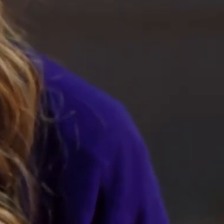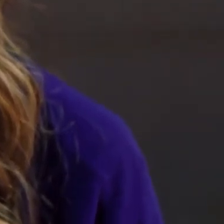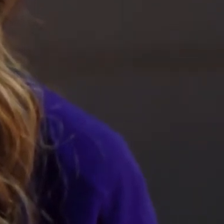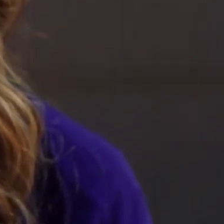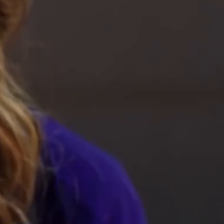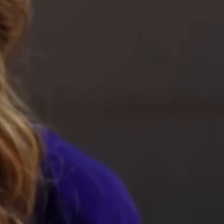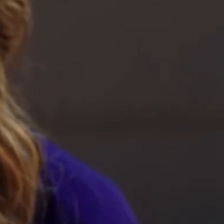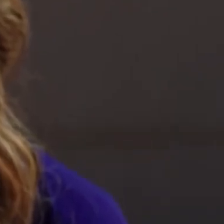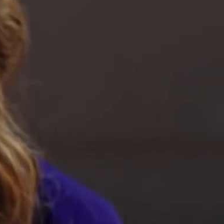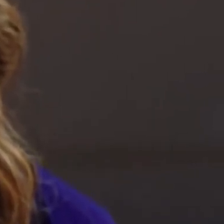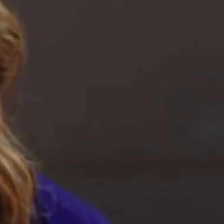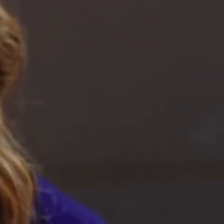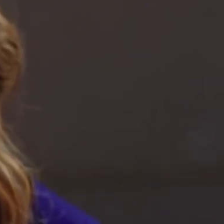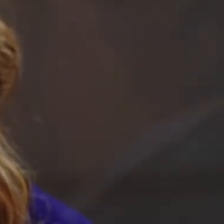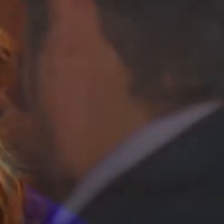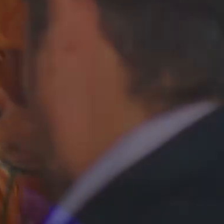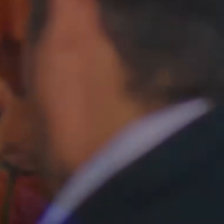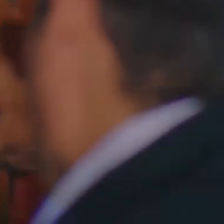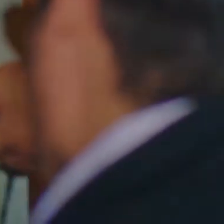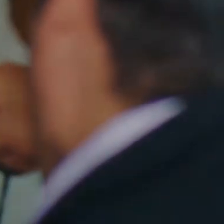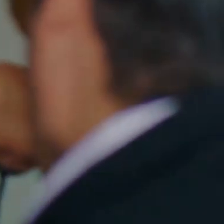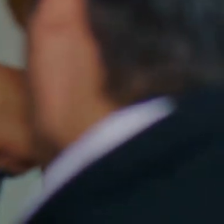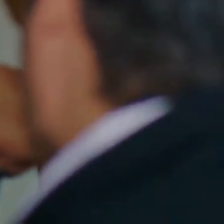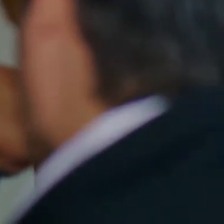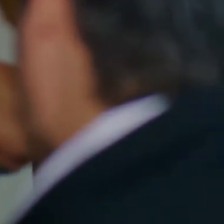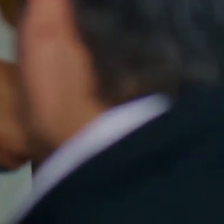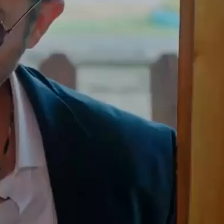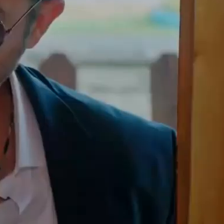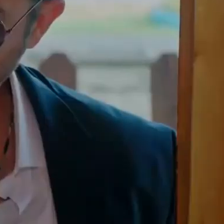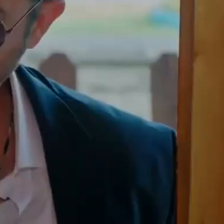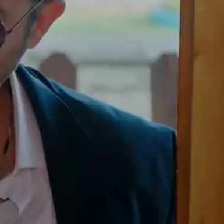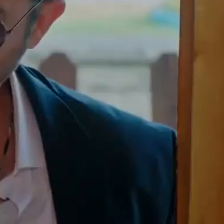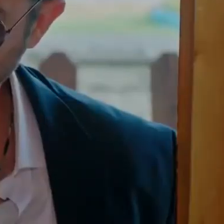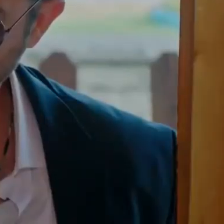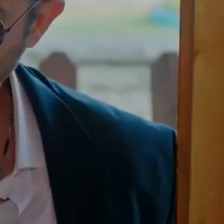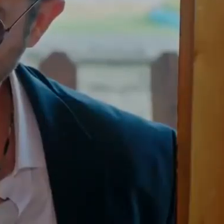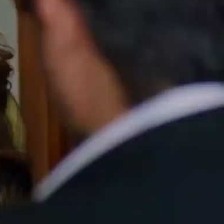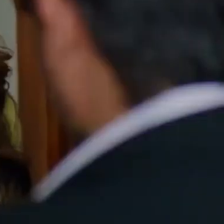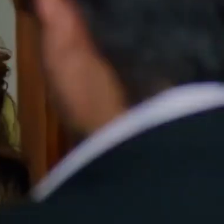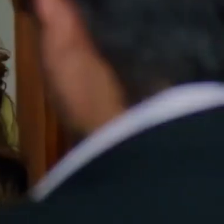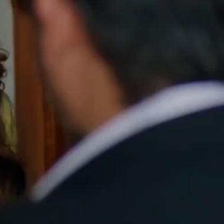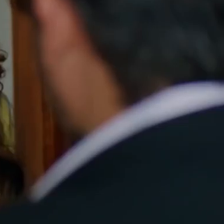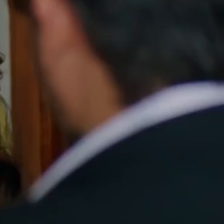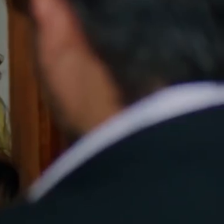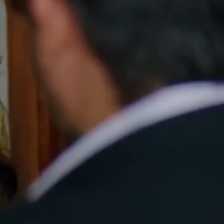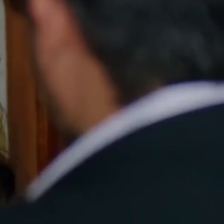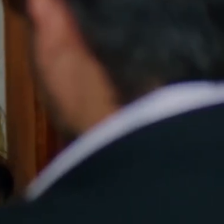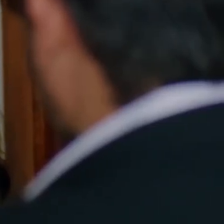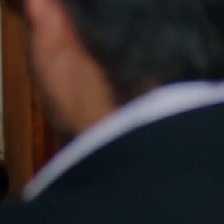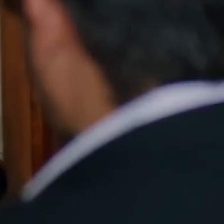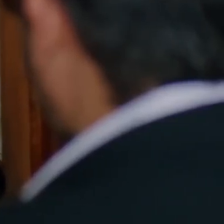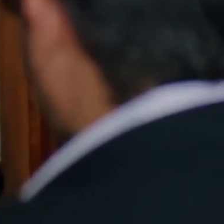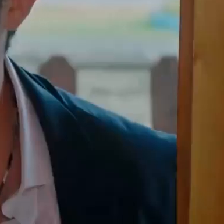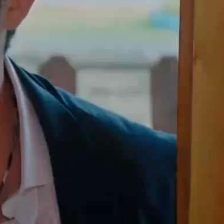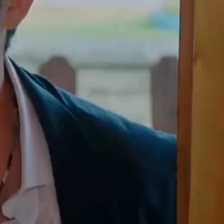akıyor. Çekil. İsmail alem bana